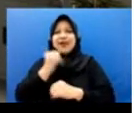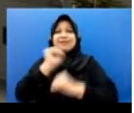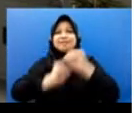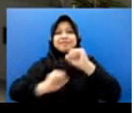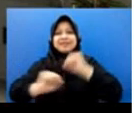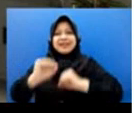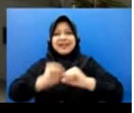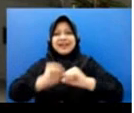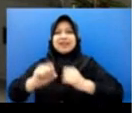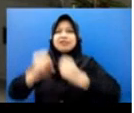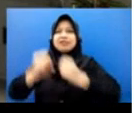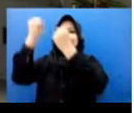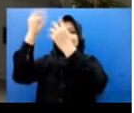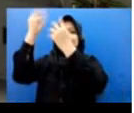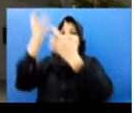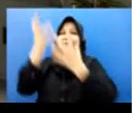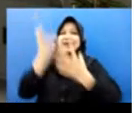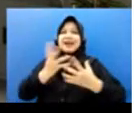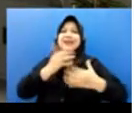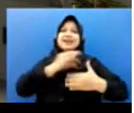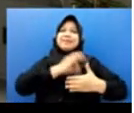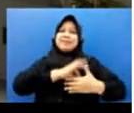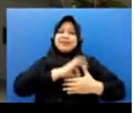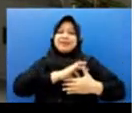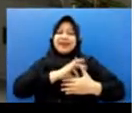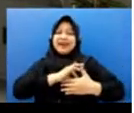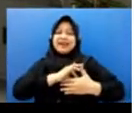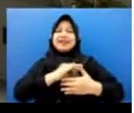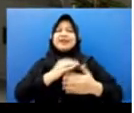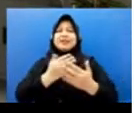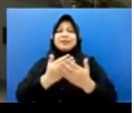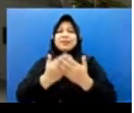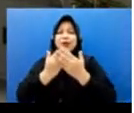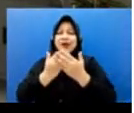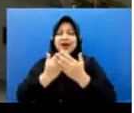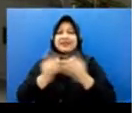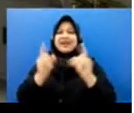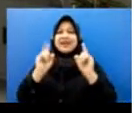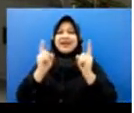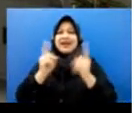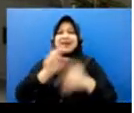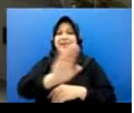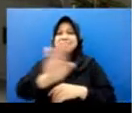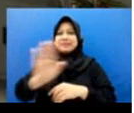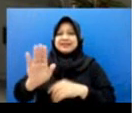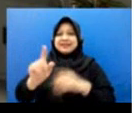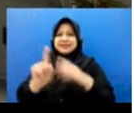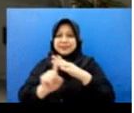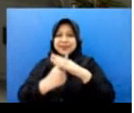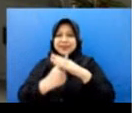manfaat. Berdoa sesuai dengan kepercayaan dan keyakinan masing-masing. Kita mulai.